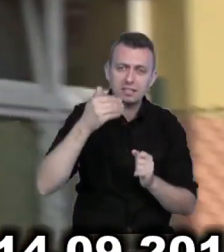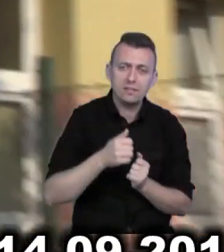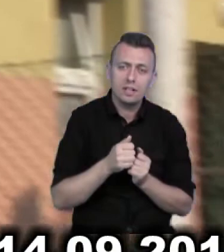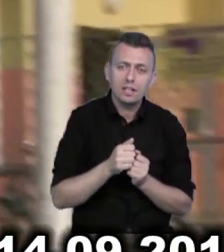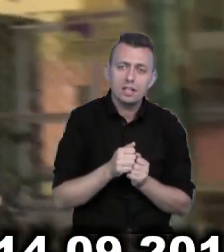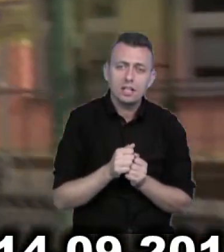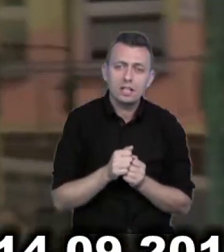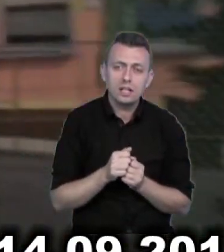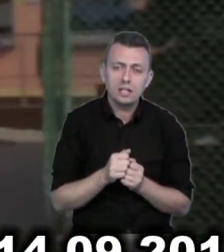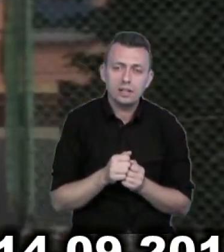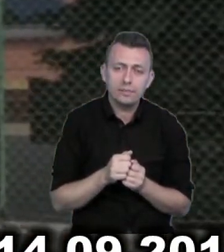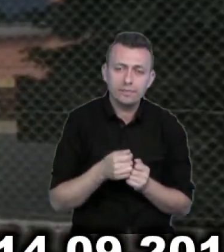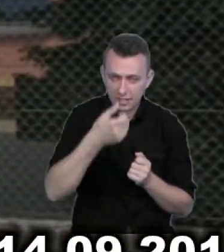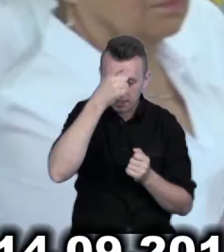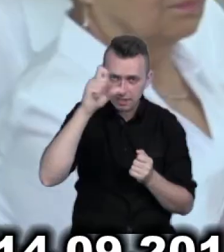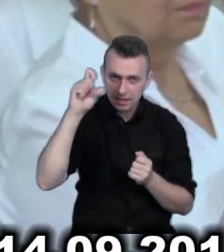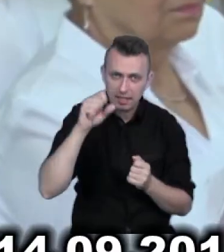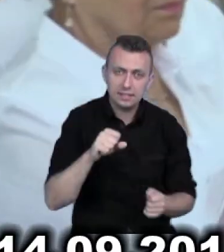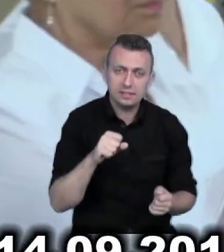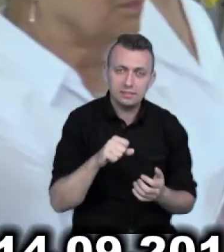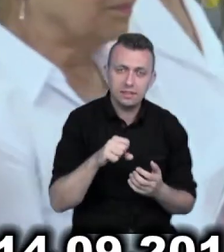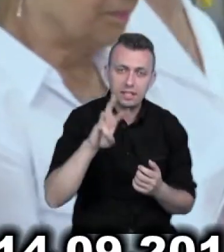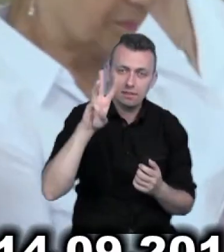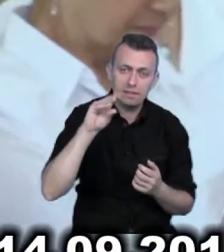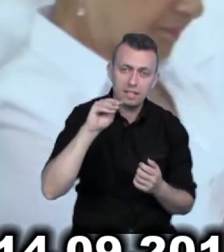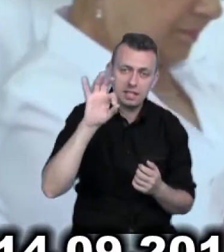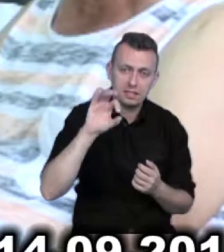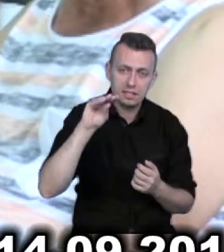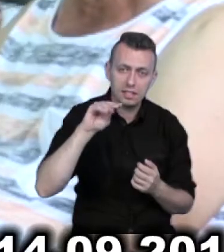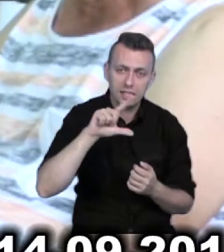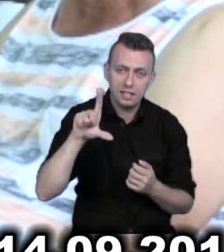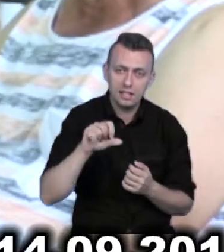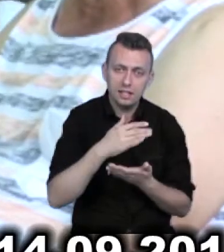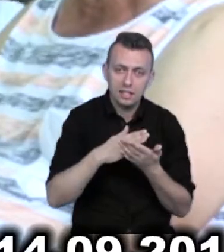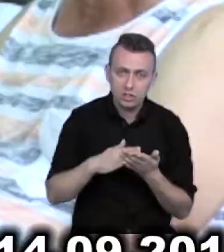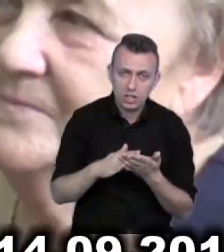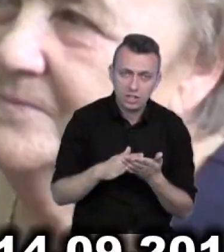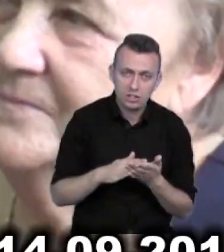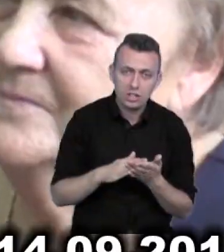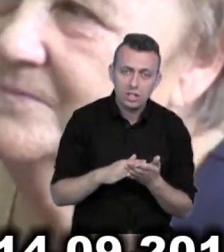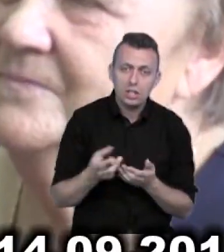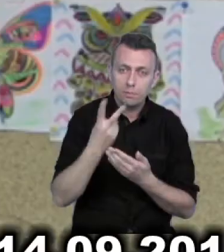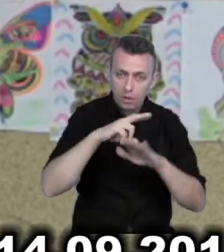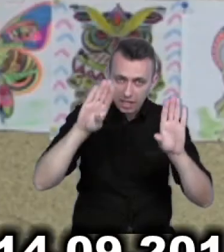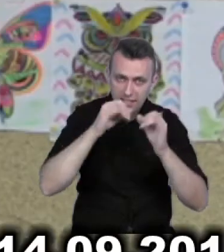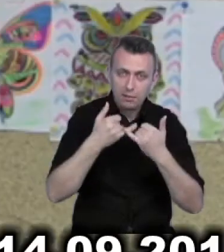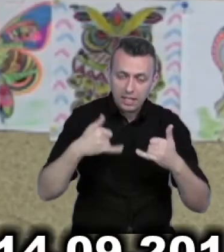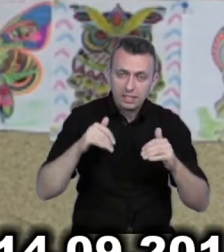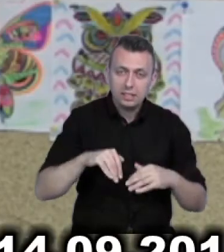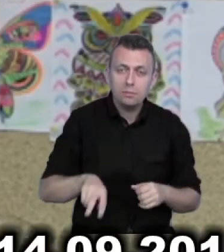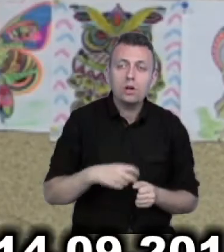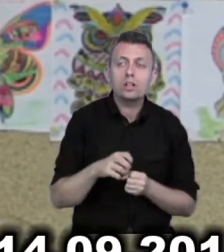odbyło się w Miejskim Ośrodku Pomocy Społecznej w Kutnie. Część mieszkańców zagrała w spektaklu, inni mogli zobaczyć efekt tej wspólnej pracy. Dzisiaj